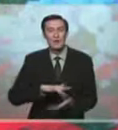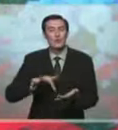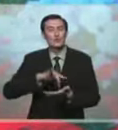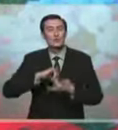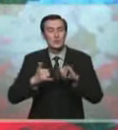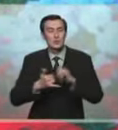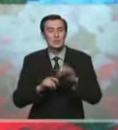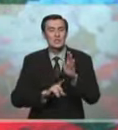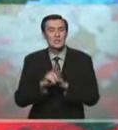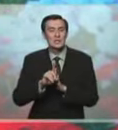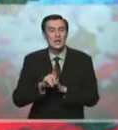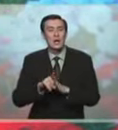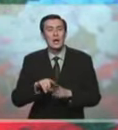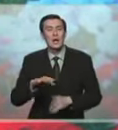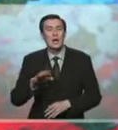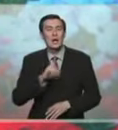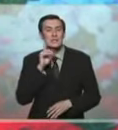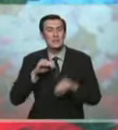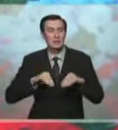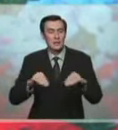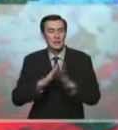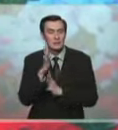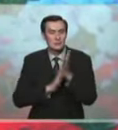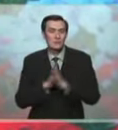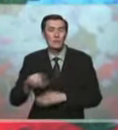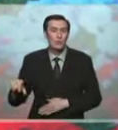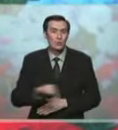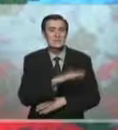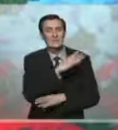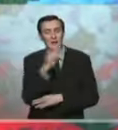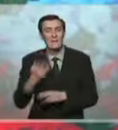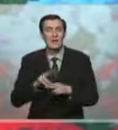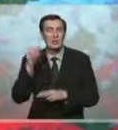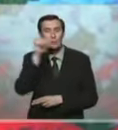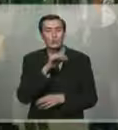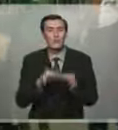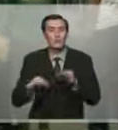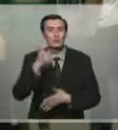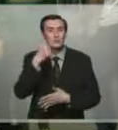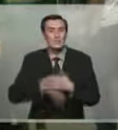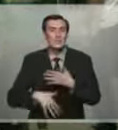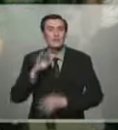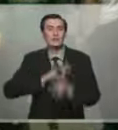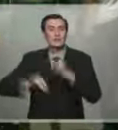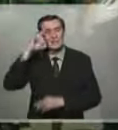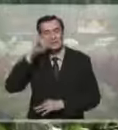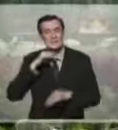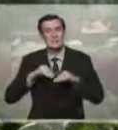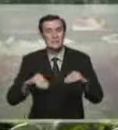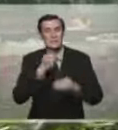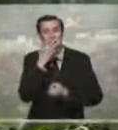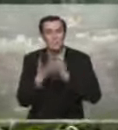В Усть-Каменогорске началось масштабное озеленение улиц, проспектов и скверов. В этом году в областном центре Восточного Казахстана засадят